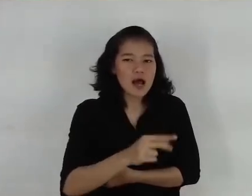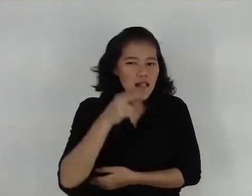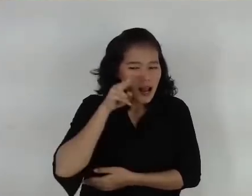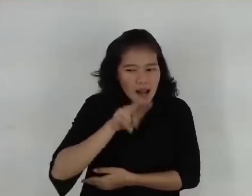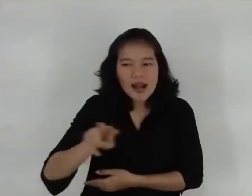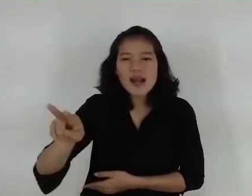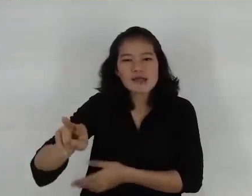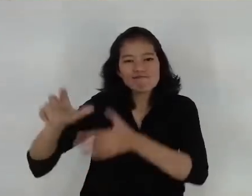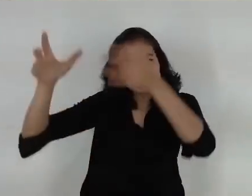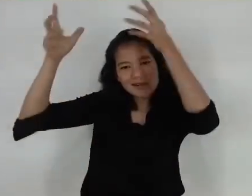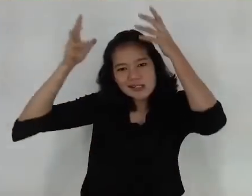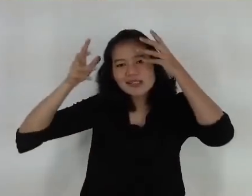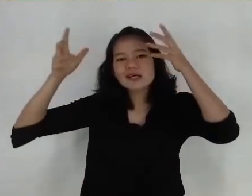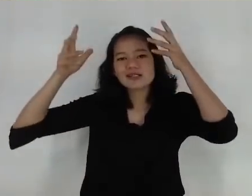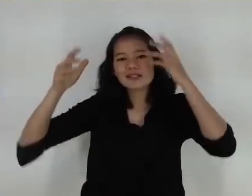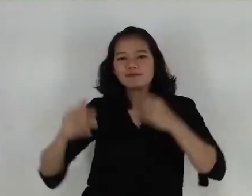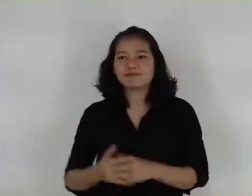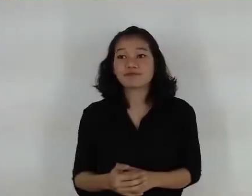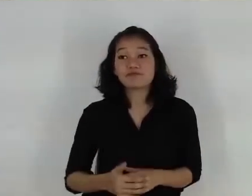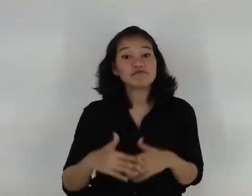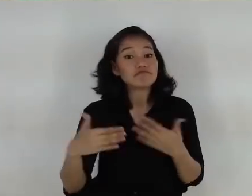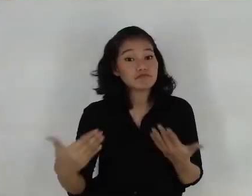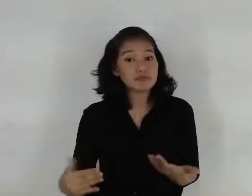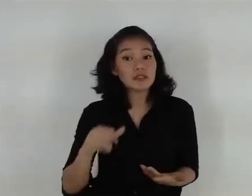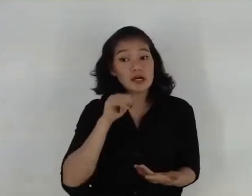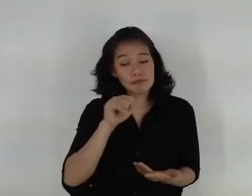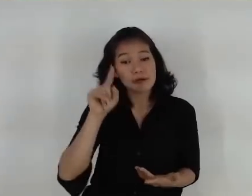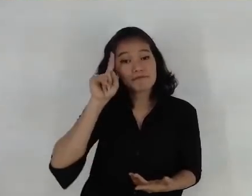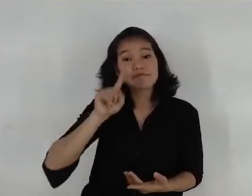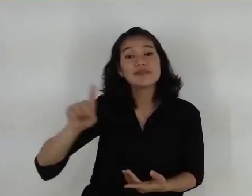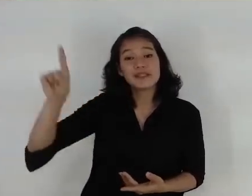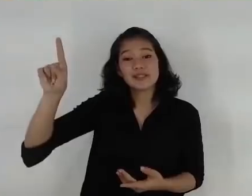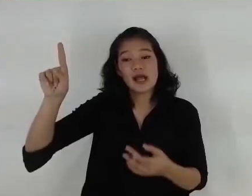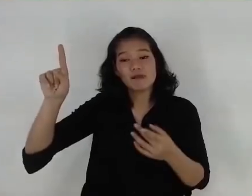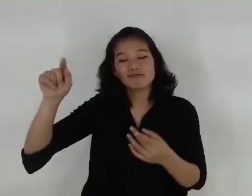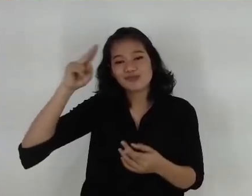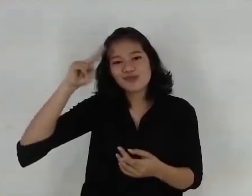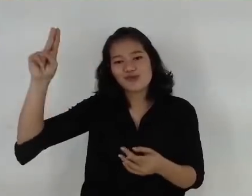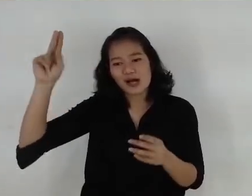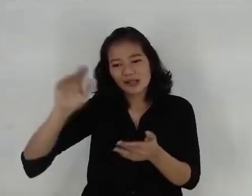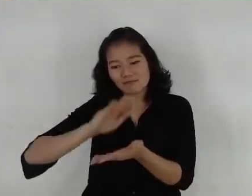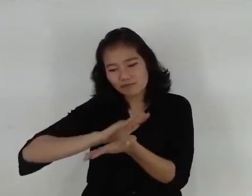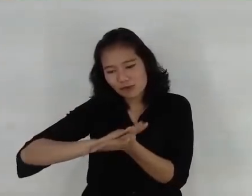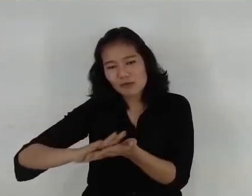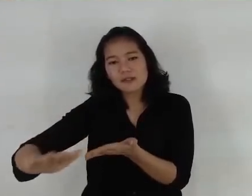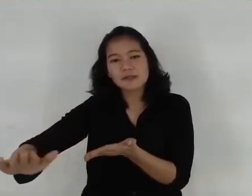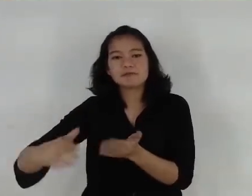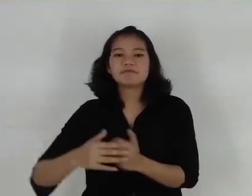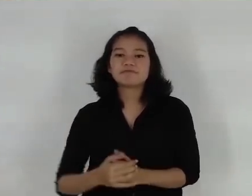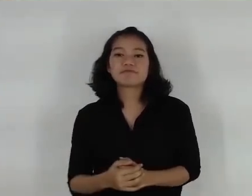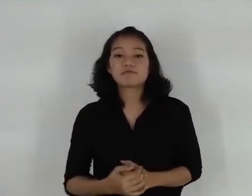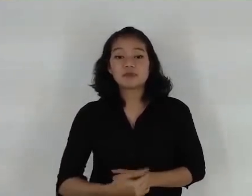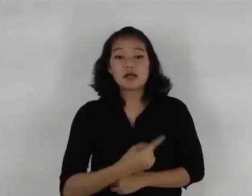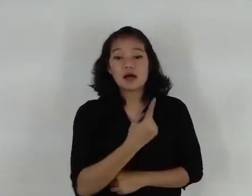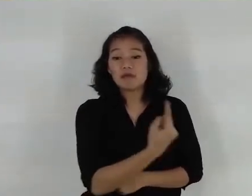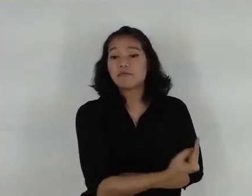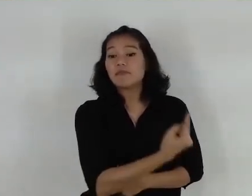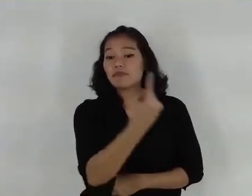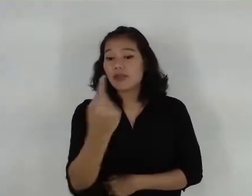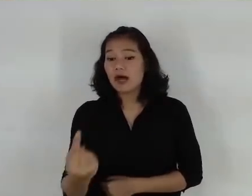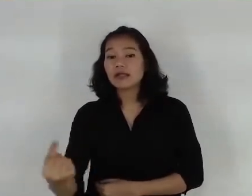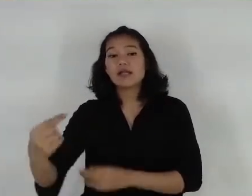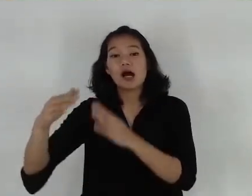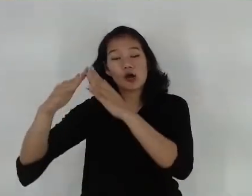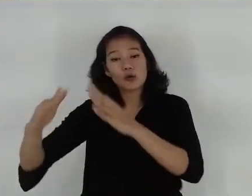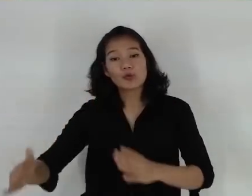media Hai yaitu dia yang diurapi Tuhan Ia datang ke bait Allah